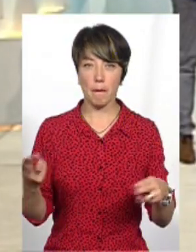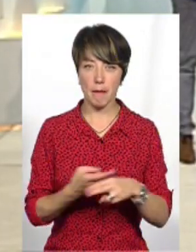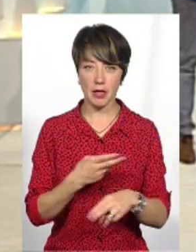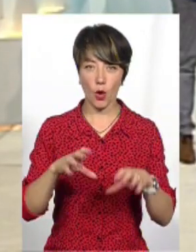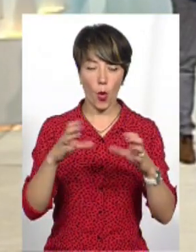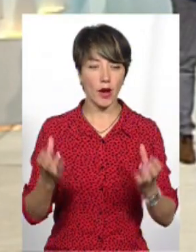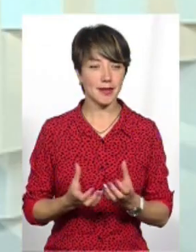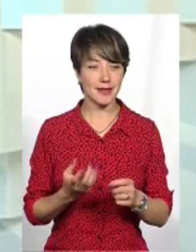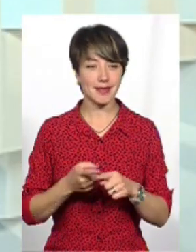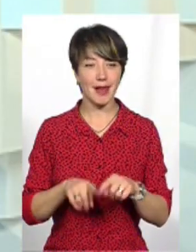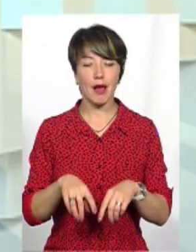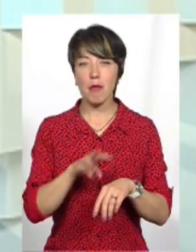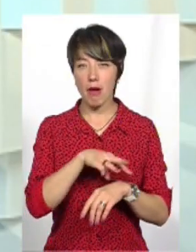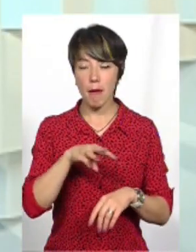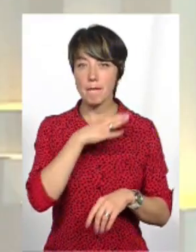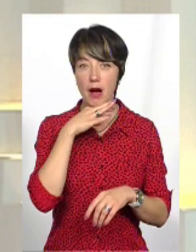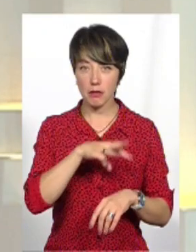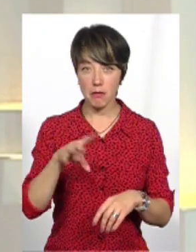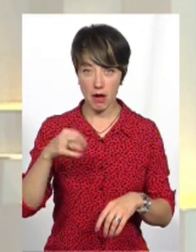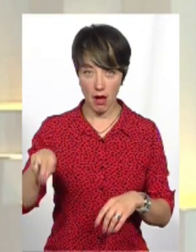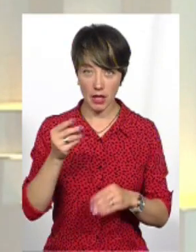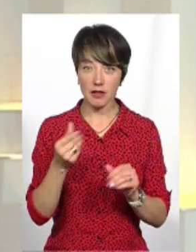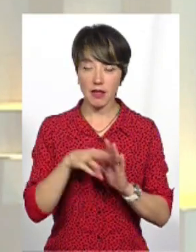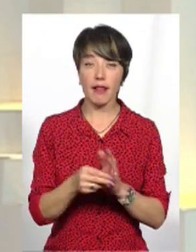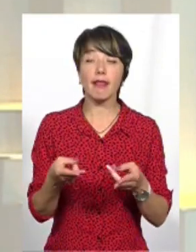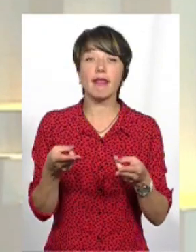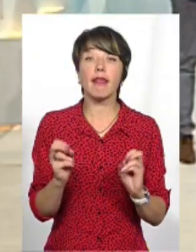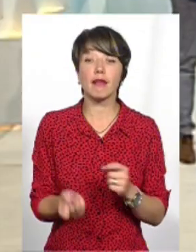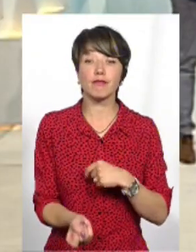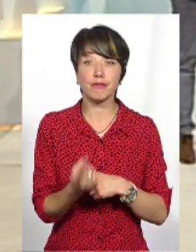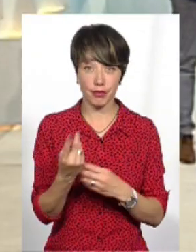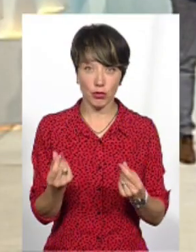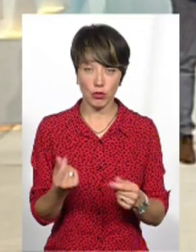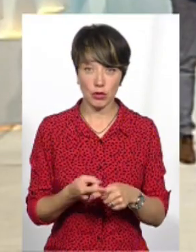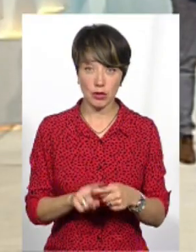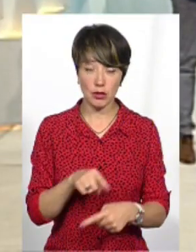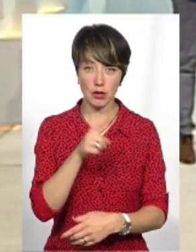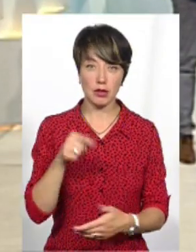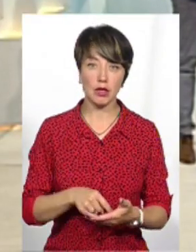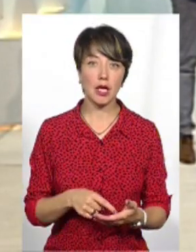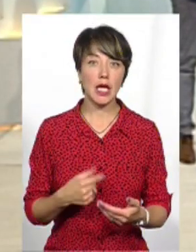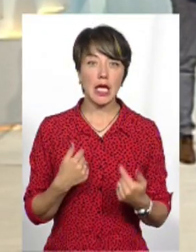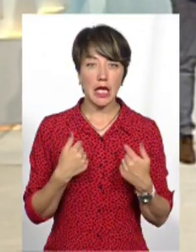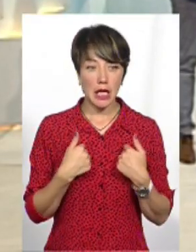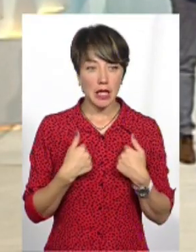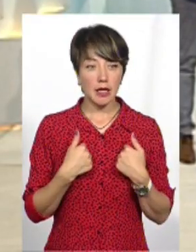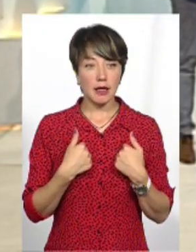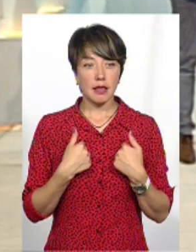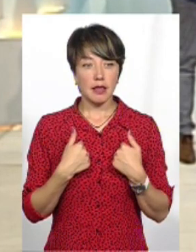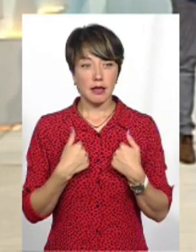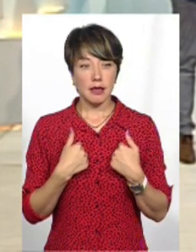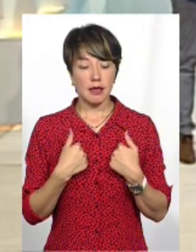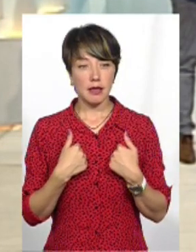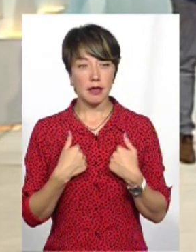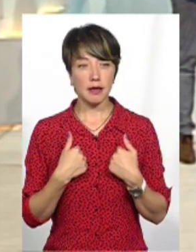попри те, що багато мільярдних інвестицій. Потрібно. Ну, вони себе оправдають. І де шукати повинна це підприємство? Ну, дивіться, я теж буду залучатися, тому що,